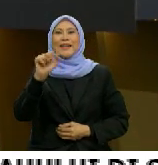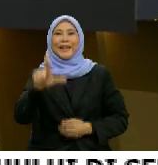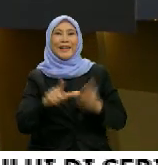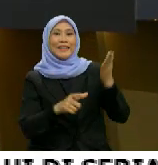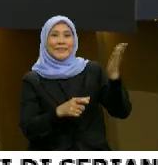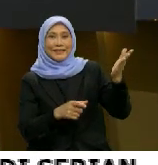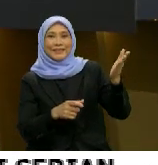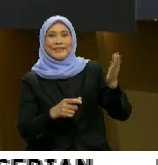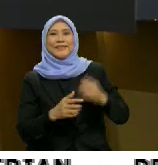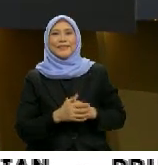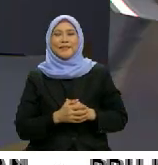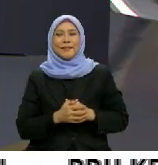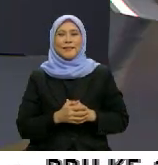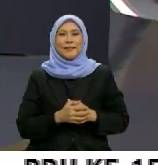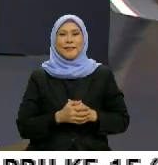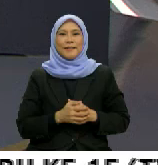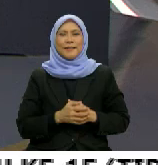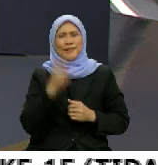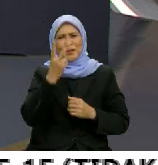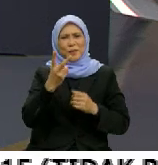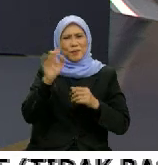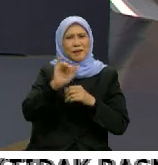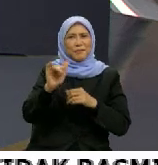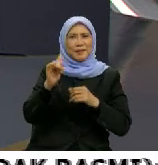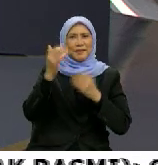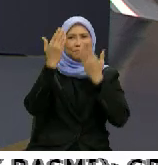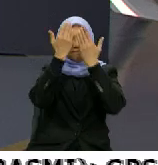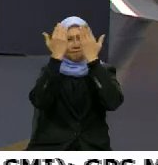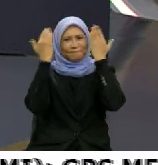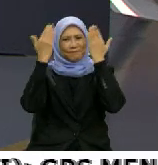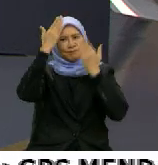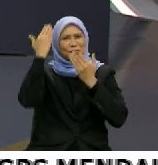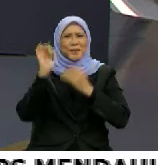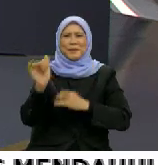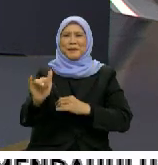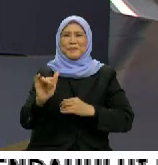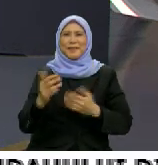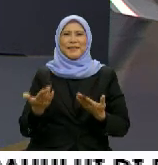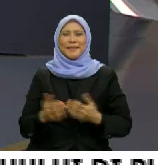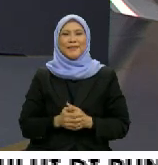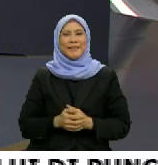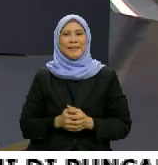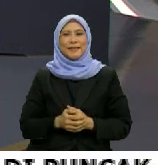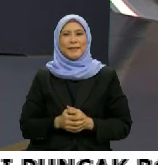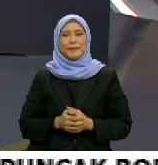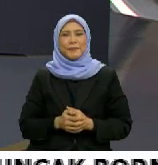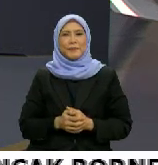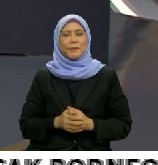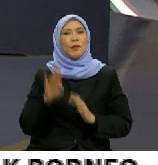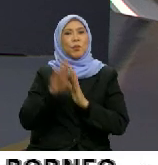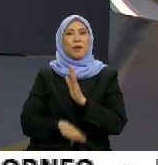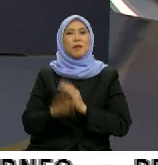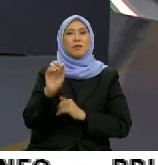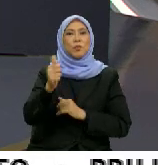sebut dekat-dekat. Saya tengok belahan rambutnya pun sama. Kan? Memang berbakat agaknya. Itu berdasarkan hanya kurang